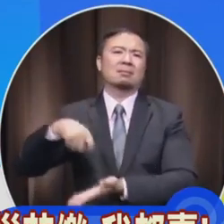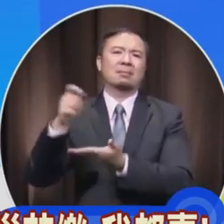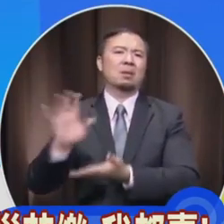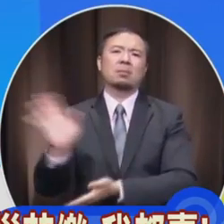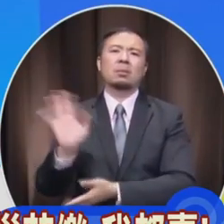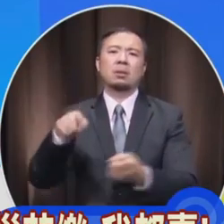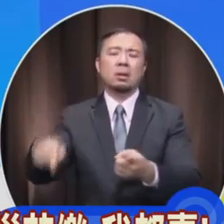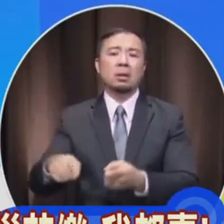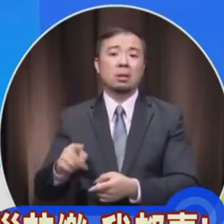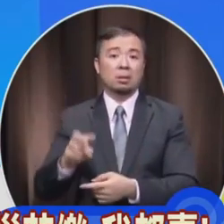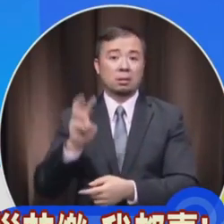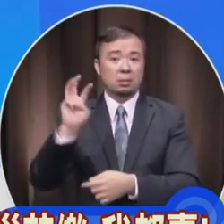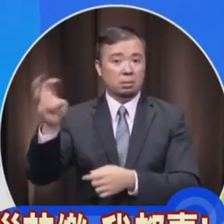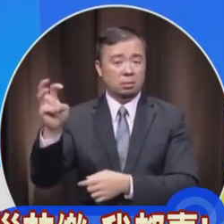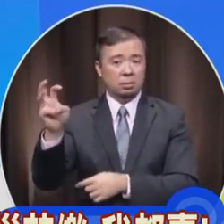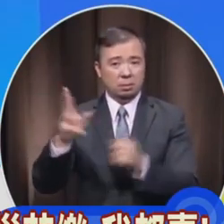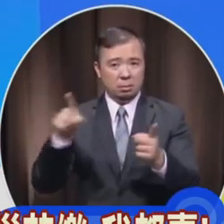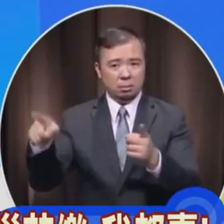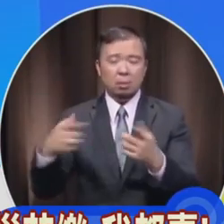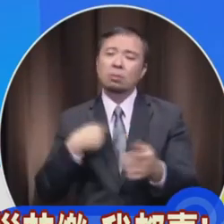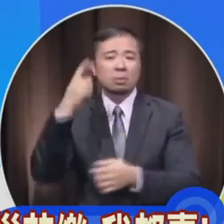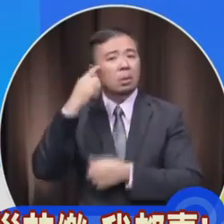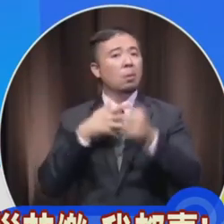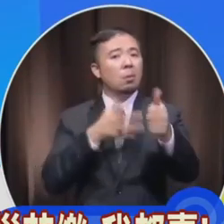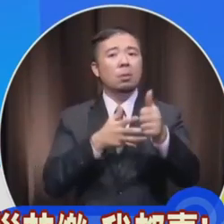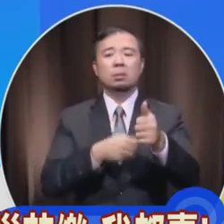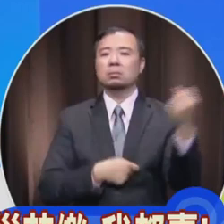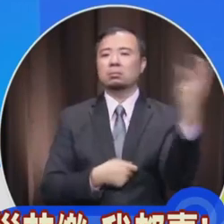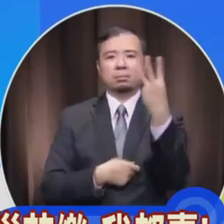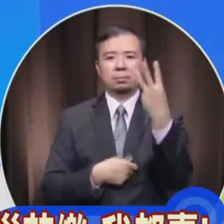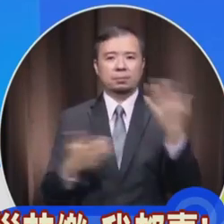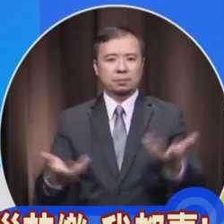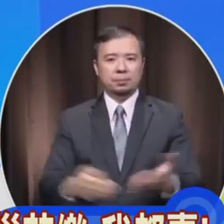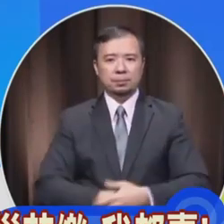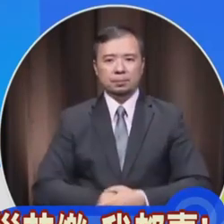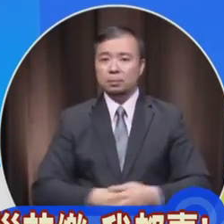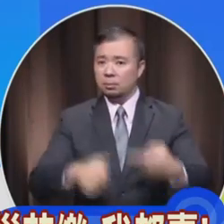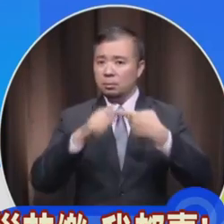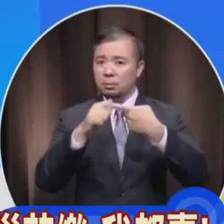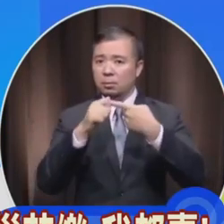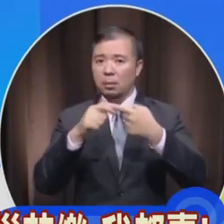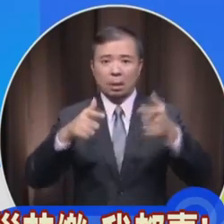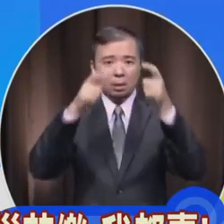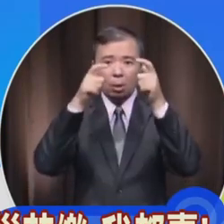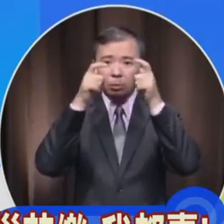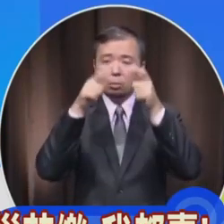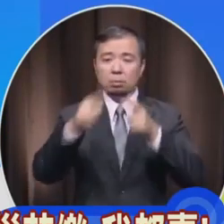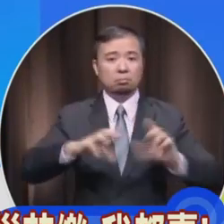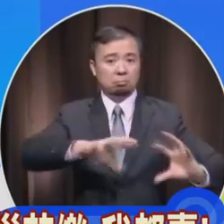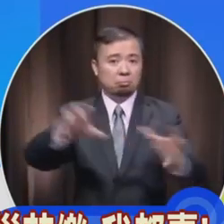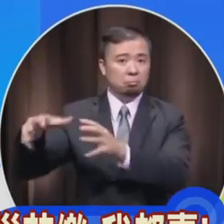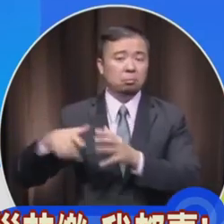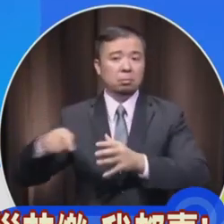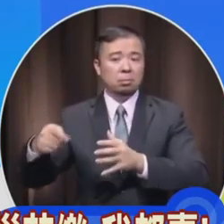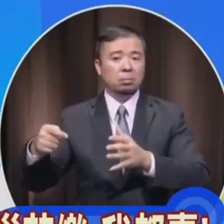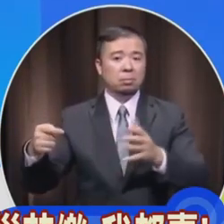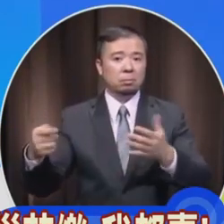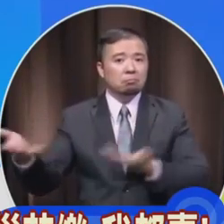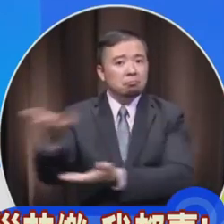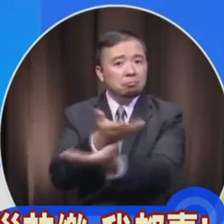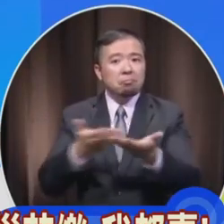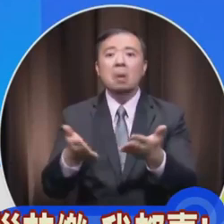1000多万。我要倒问你三个问题：第一，高雄要不要国际化？第二，